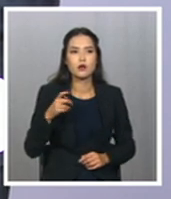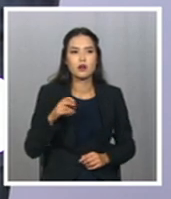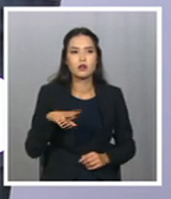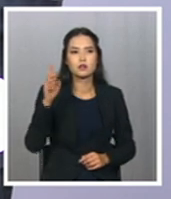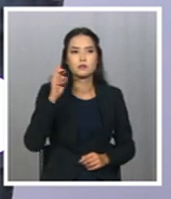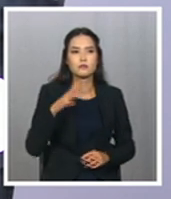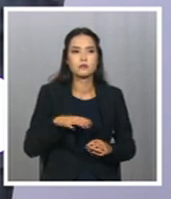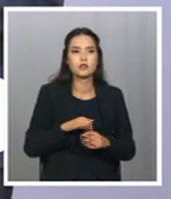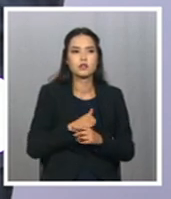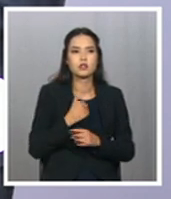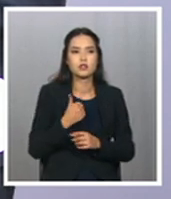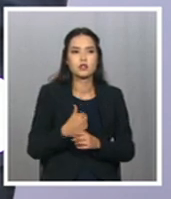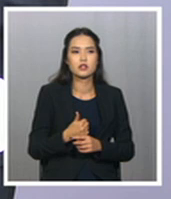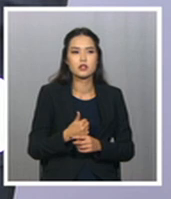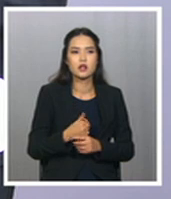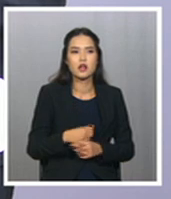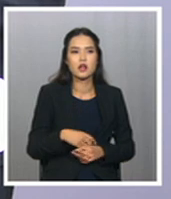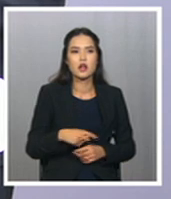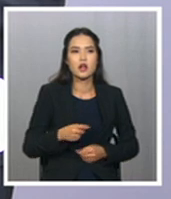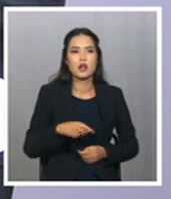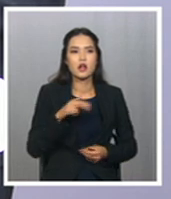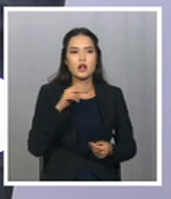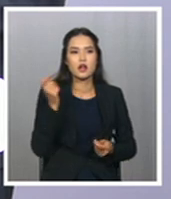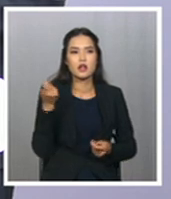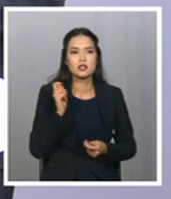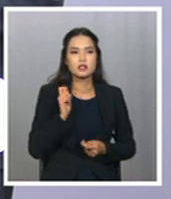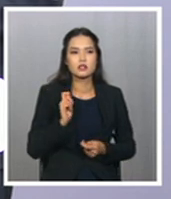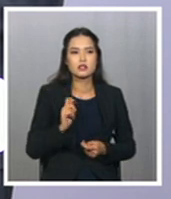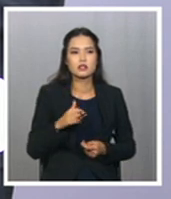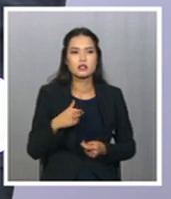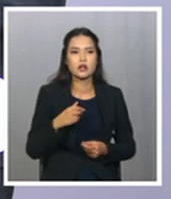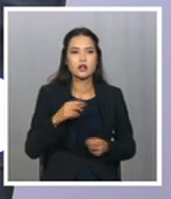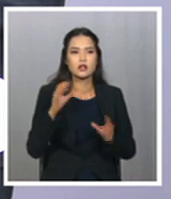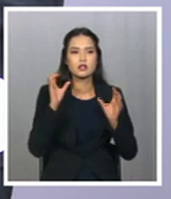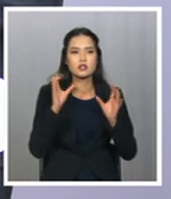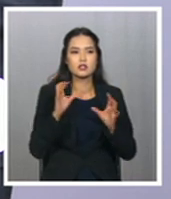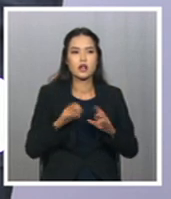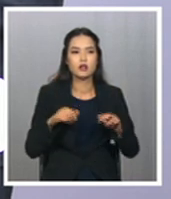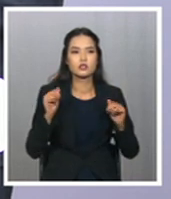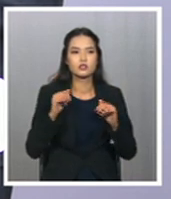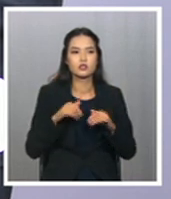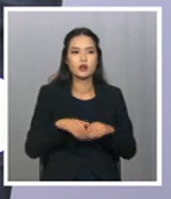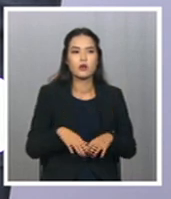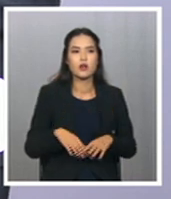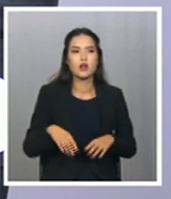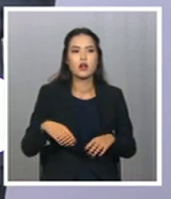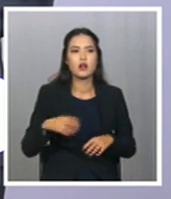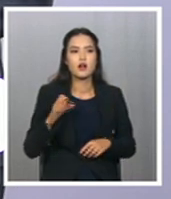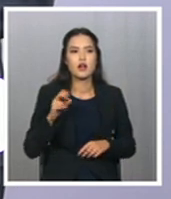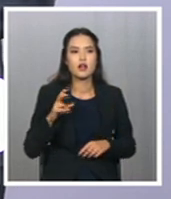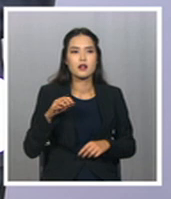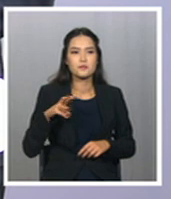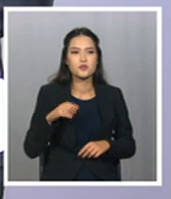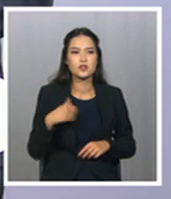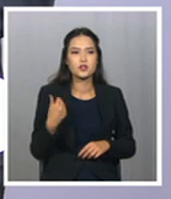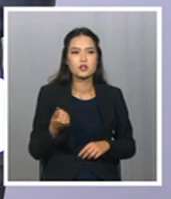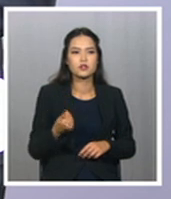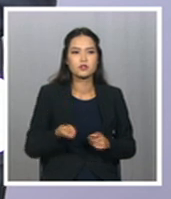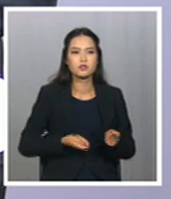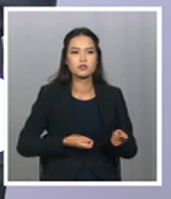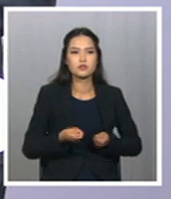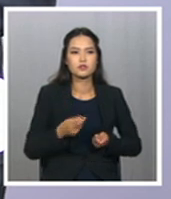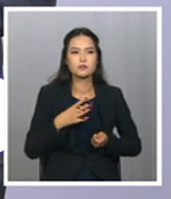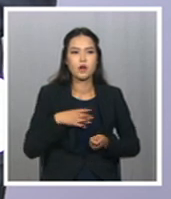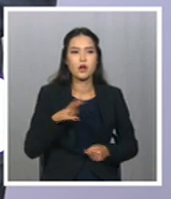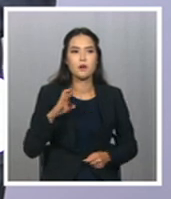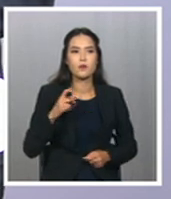ретінде әскери заң шығаруға және әкімшілік билік жүргізуге құқылы болды. Монғол